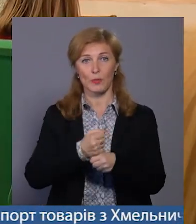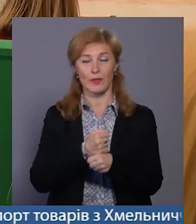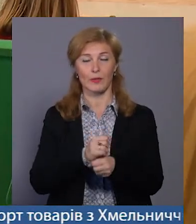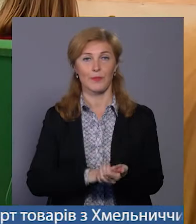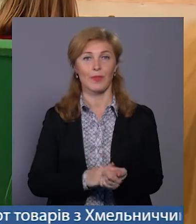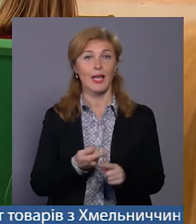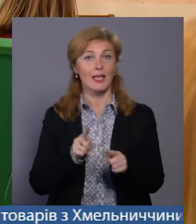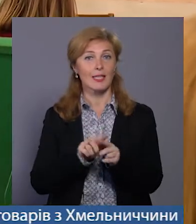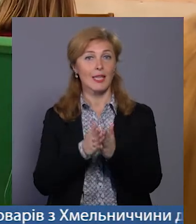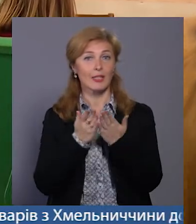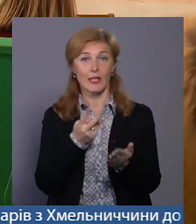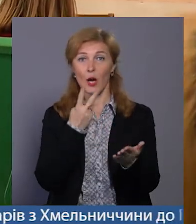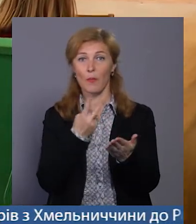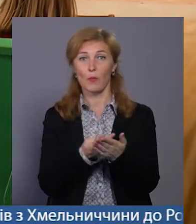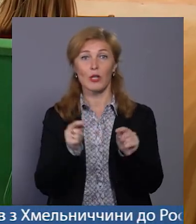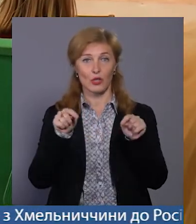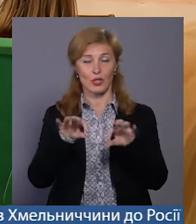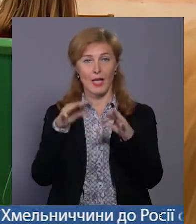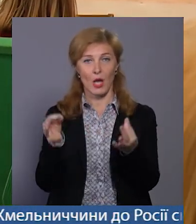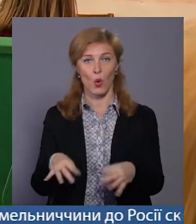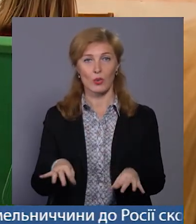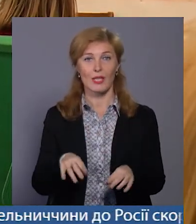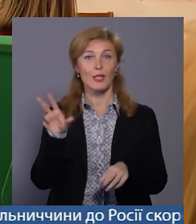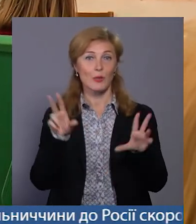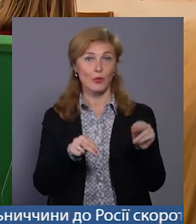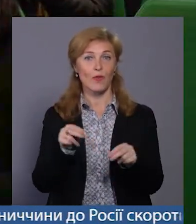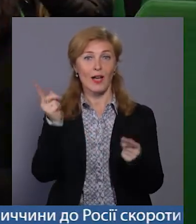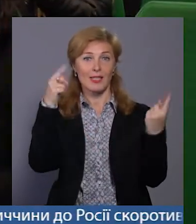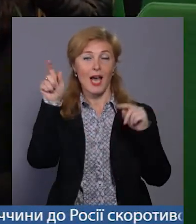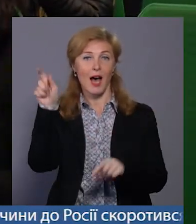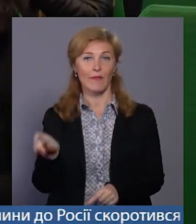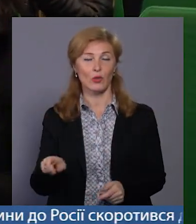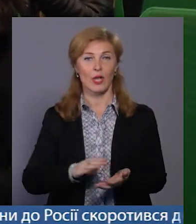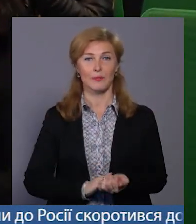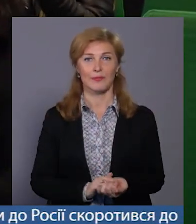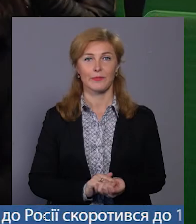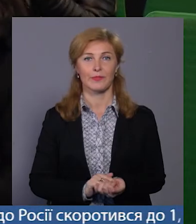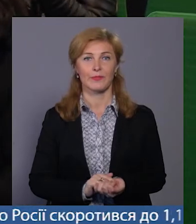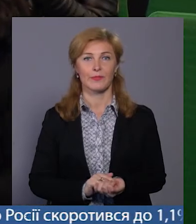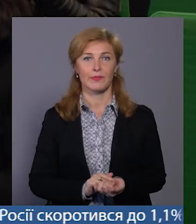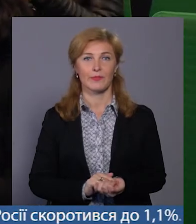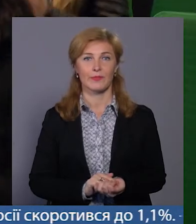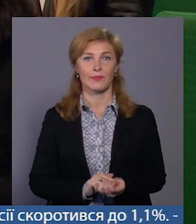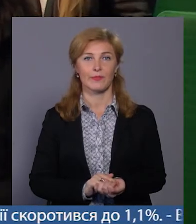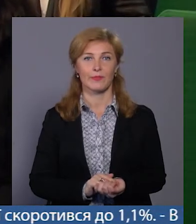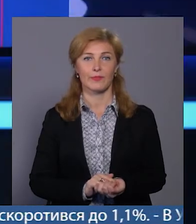це видання побачить світ вже цієї осені, сподівається авторка. Ольга Нісміянова, Валерій Телиховський. Новини